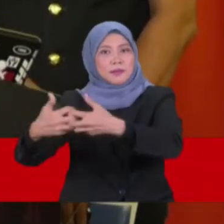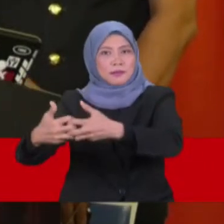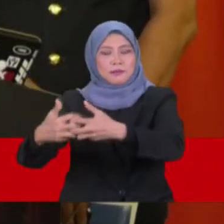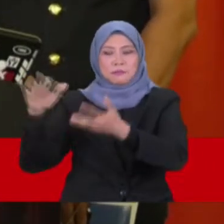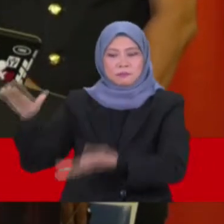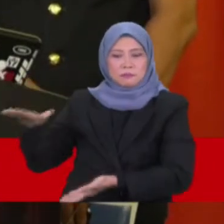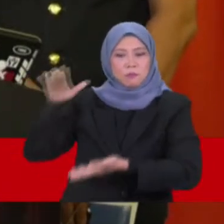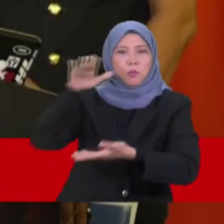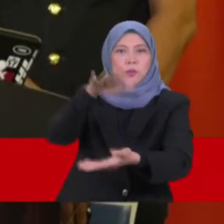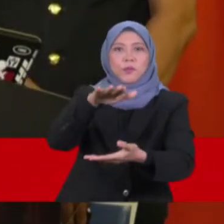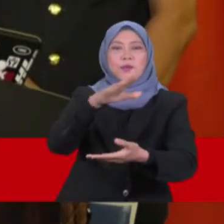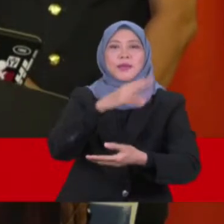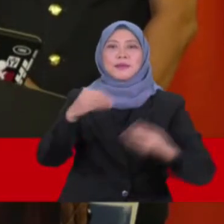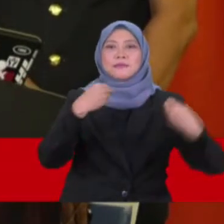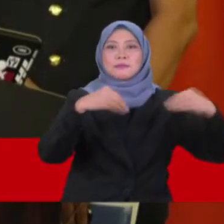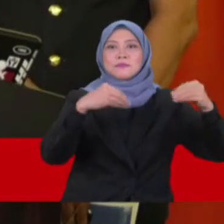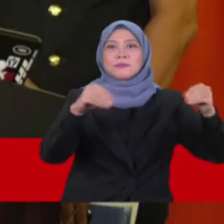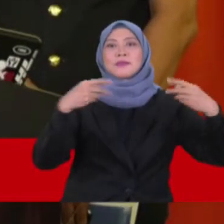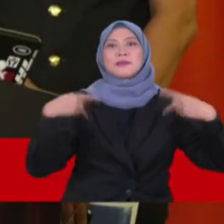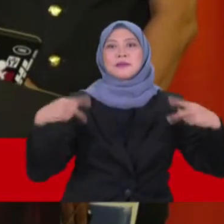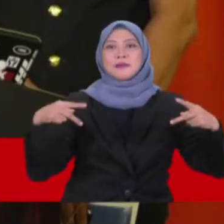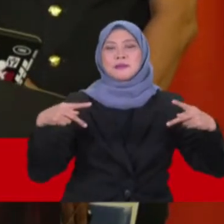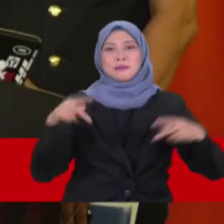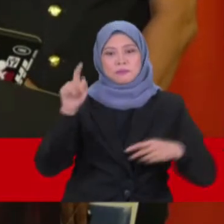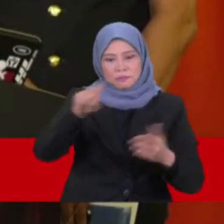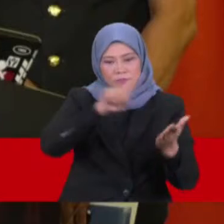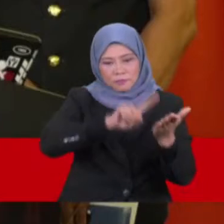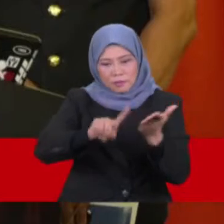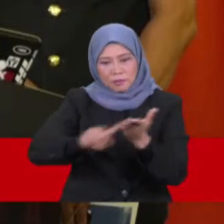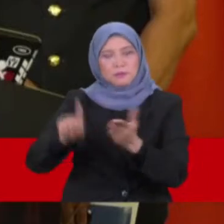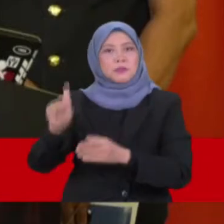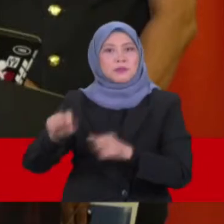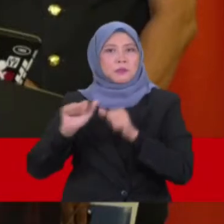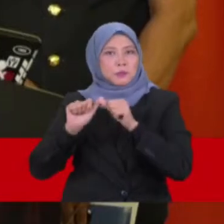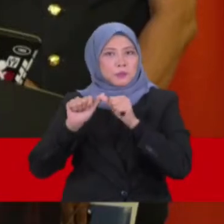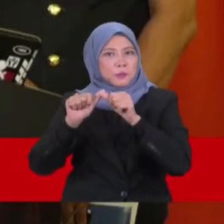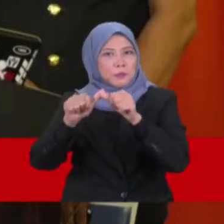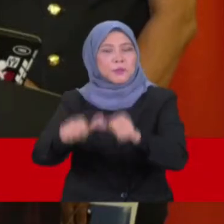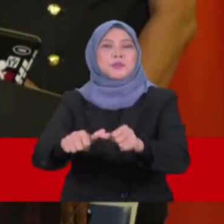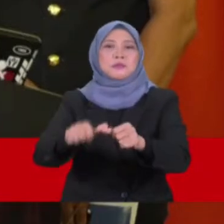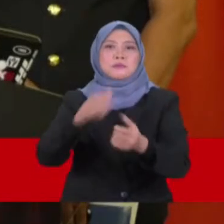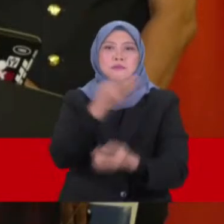pemborong dan peruncit bagi memastikan ia terus stabil.